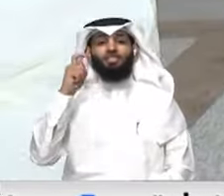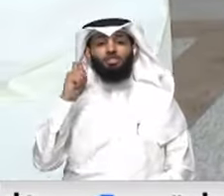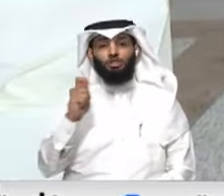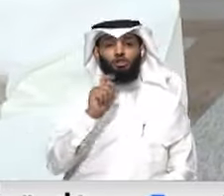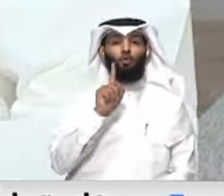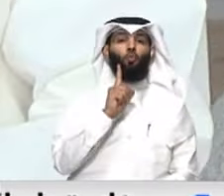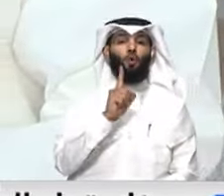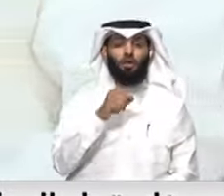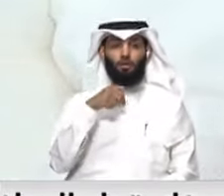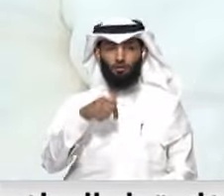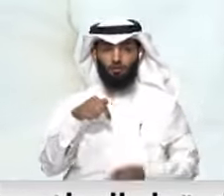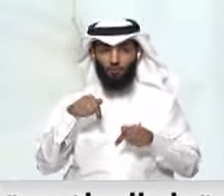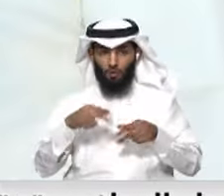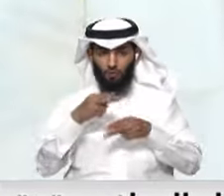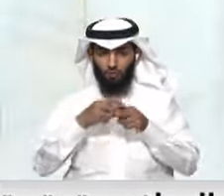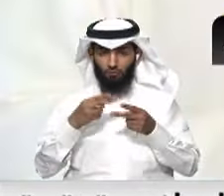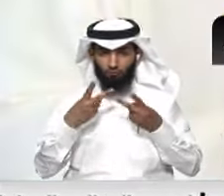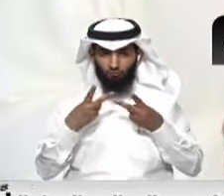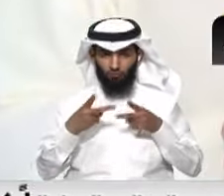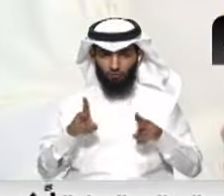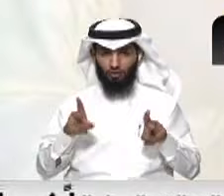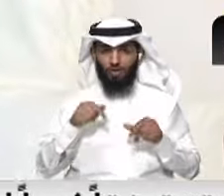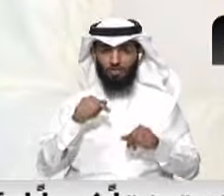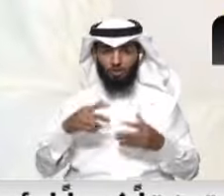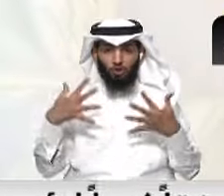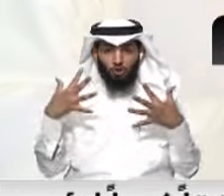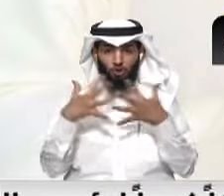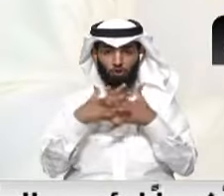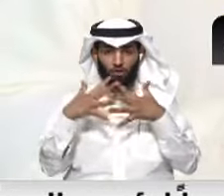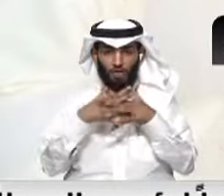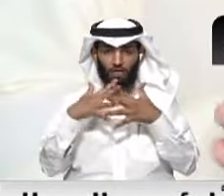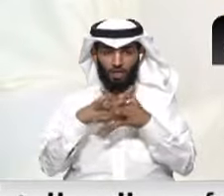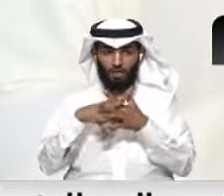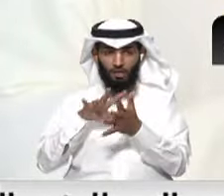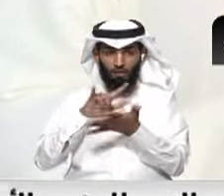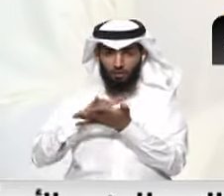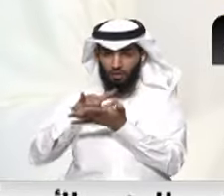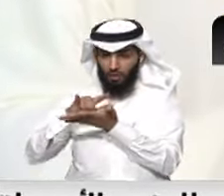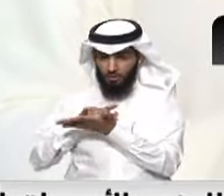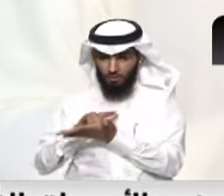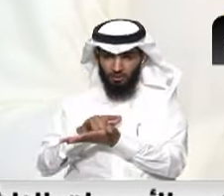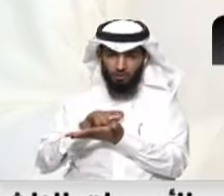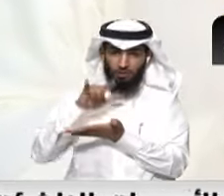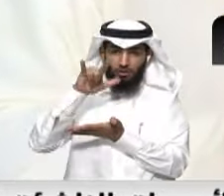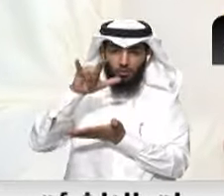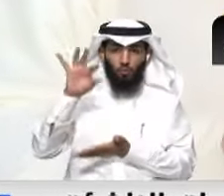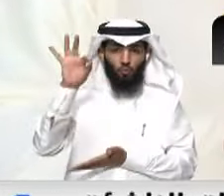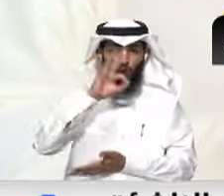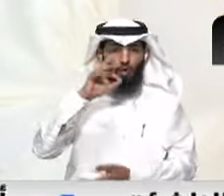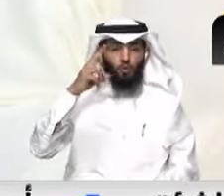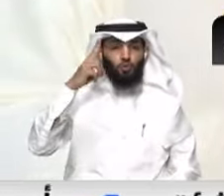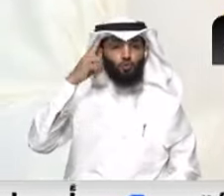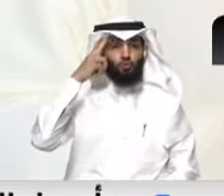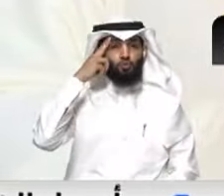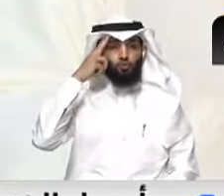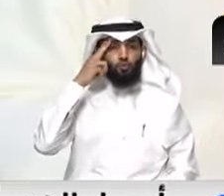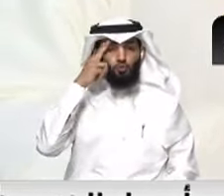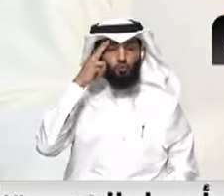الخطوط الجوية الكويتية وأيضا بعض شركات الطيران أكثر من رحلة متجهة إلى المملكة العربية